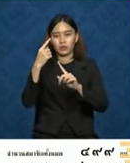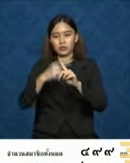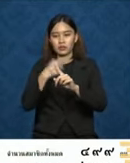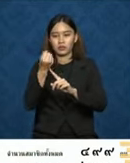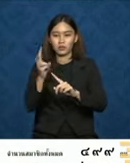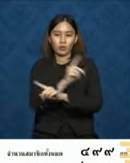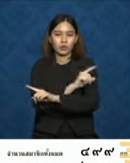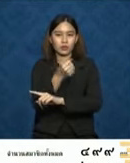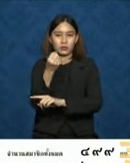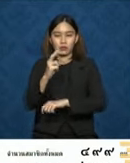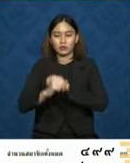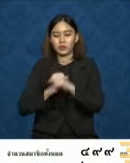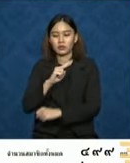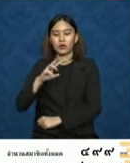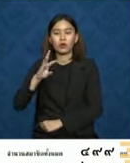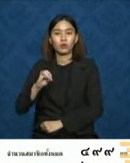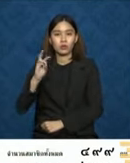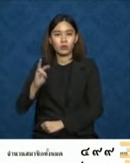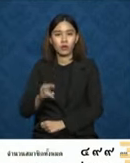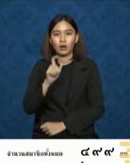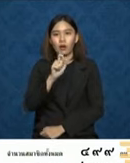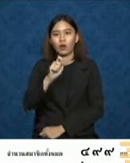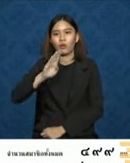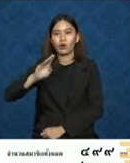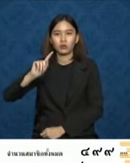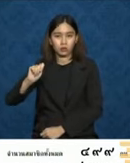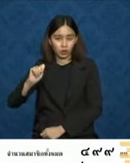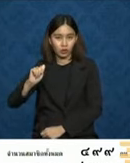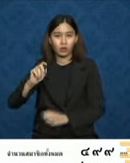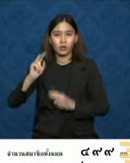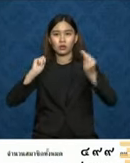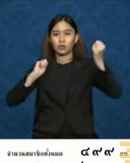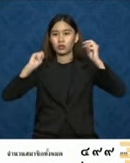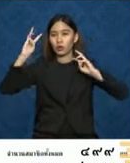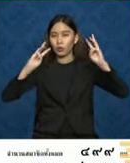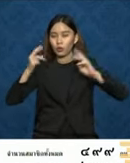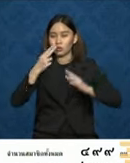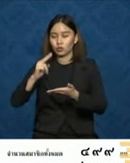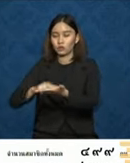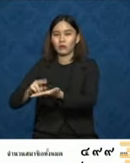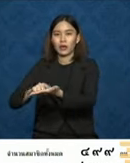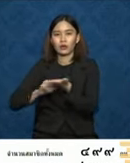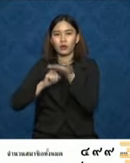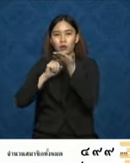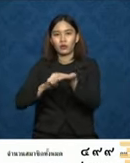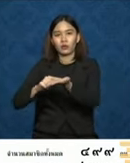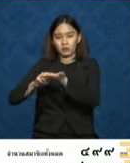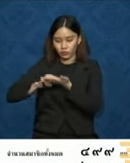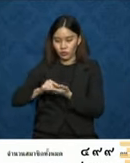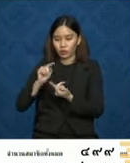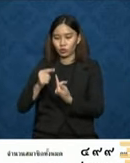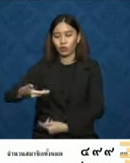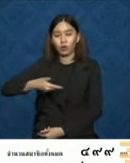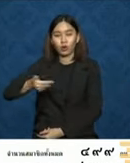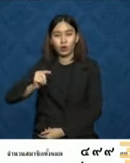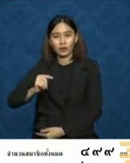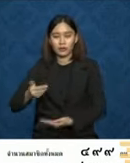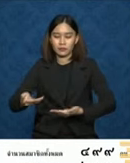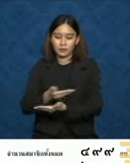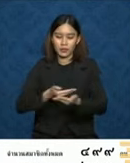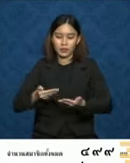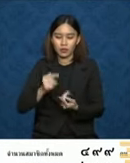ธันวาคม 2566องค์การบริหารส่วนตำบลนครสวรร์ตกได้ยื่นหนังสือถึงผมเรื่องขอความอนุเคราะห์เสนอ